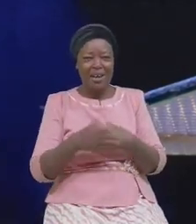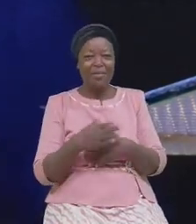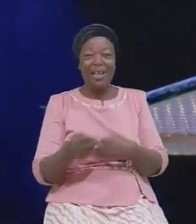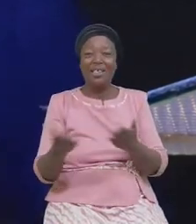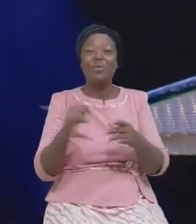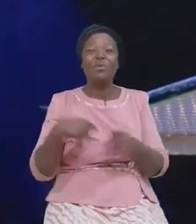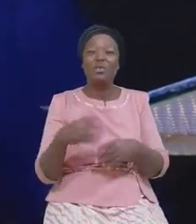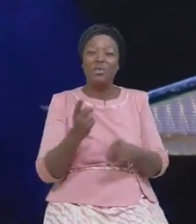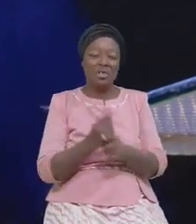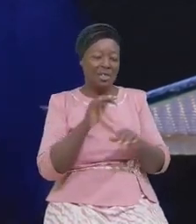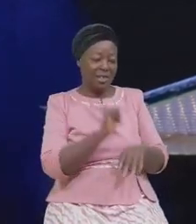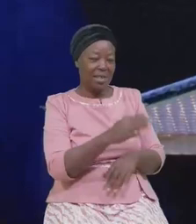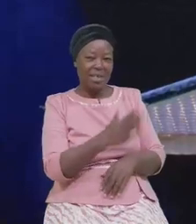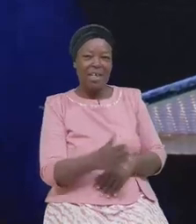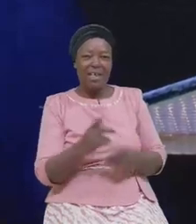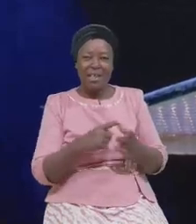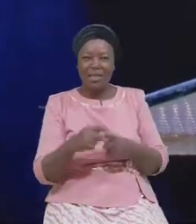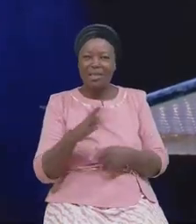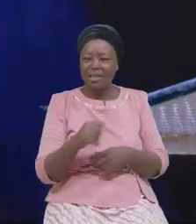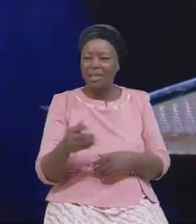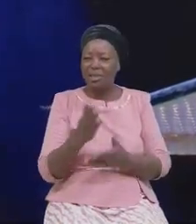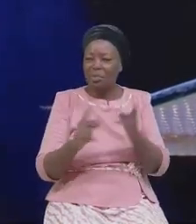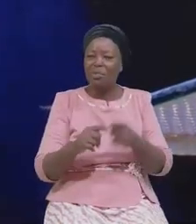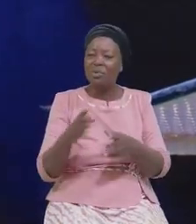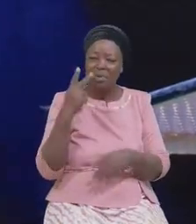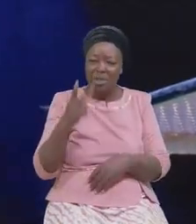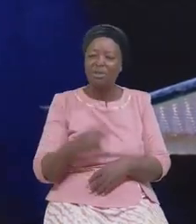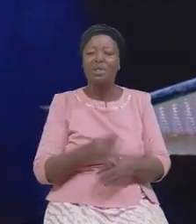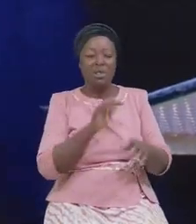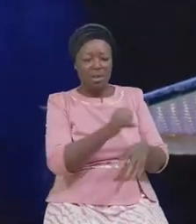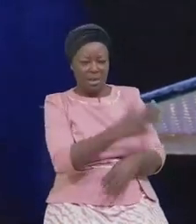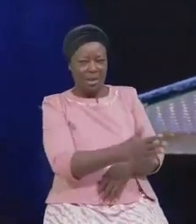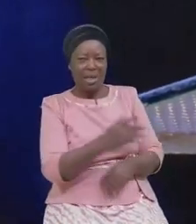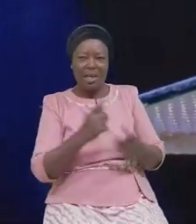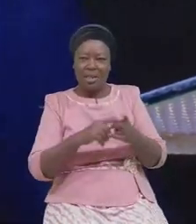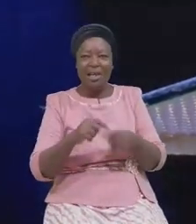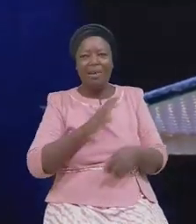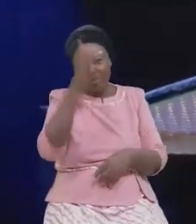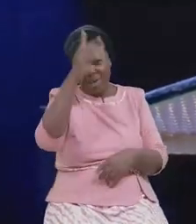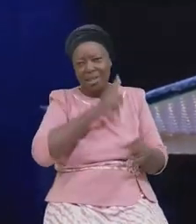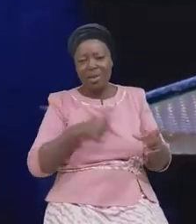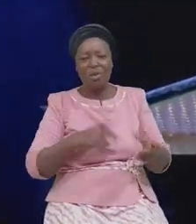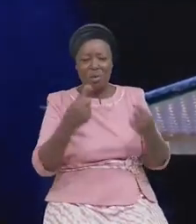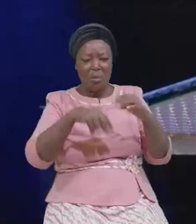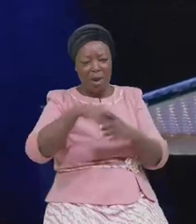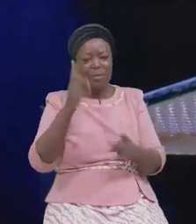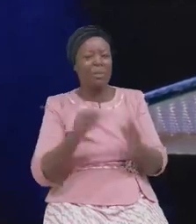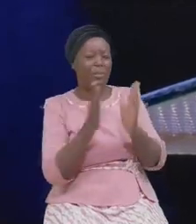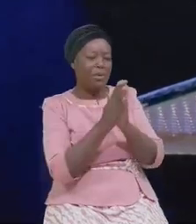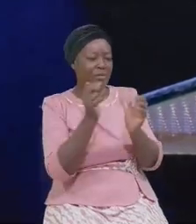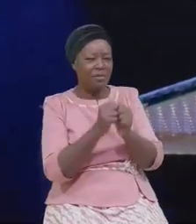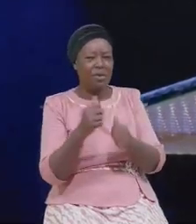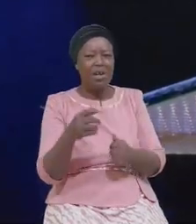allons rester là. On va dire, il y a des gens qui veulent vous voir. Je dis, restez là-bas seulement. Et je viens et je prie pour eux. Et je leur dis de partir.